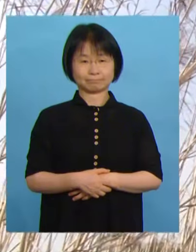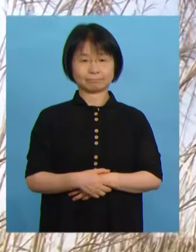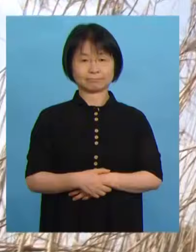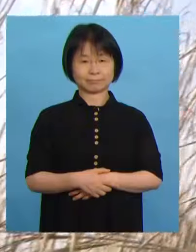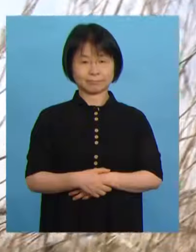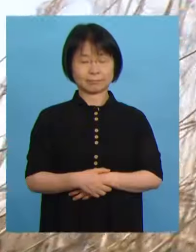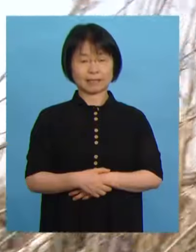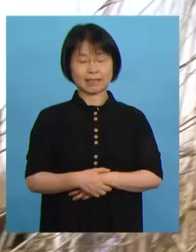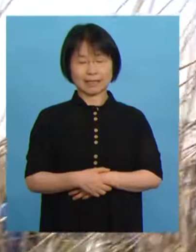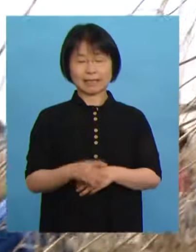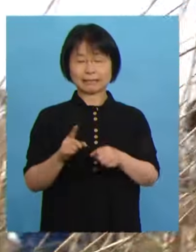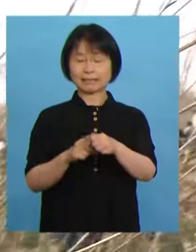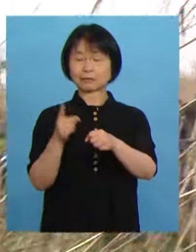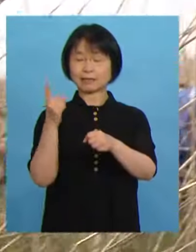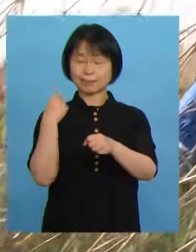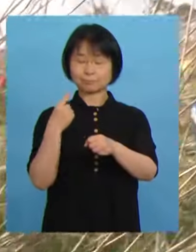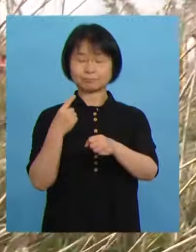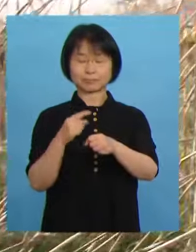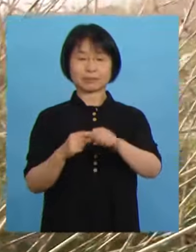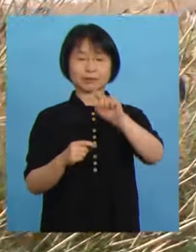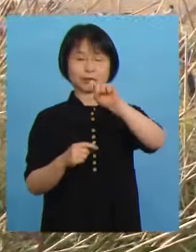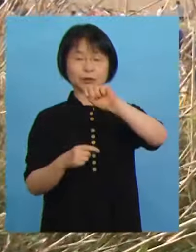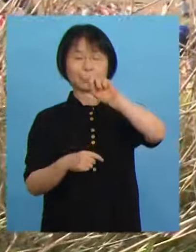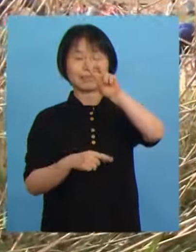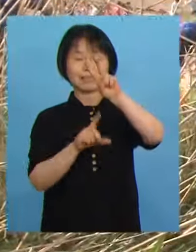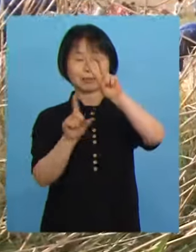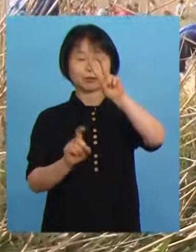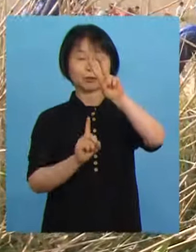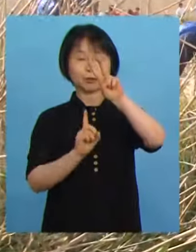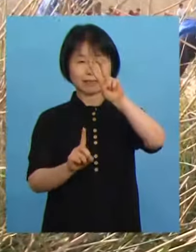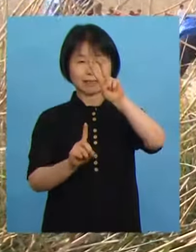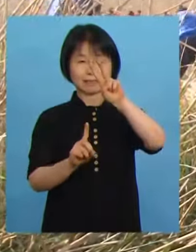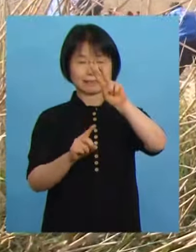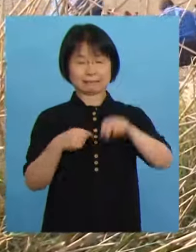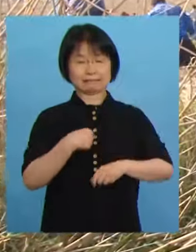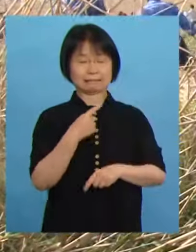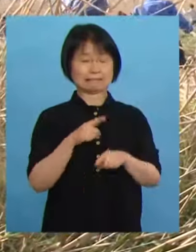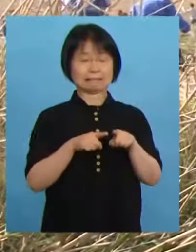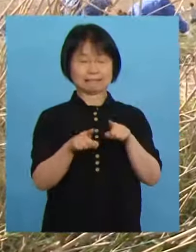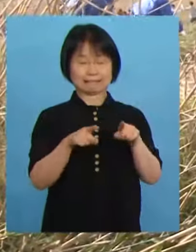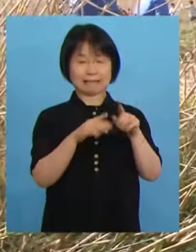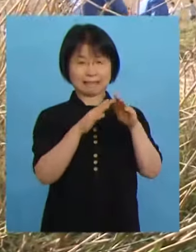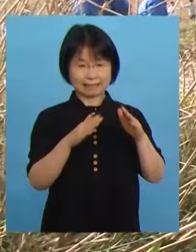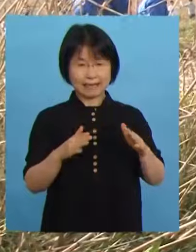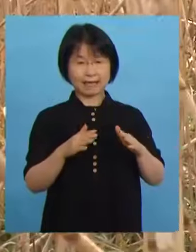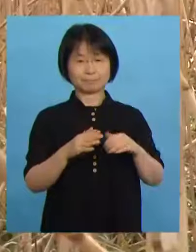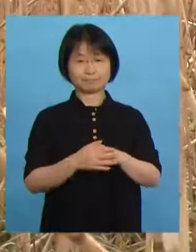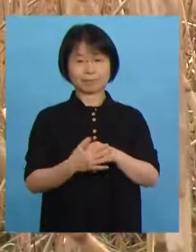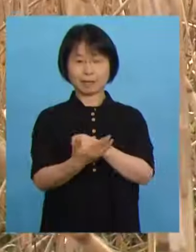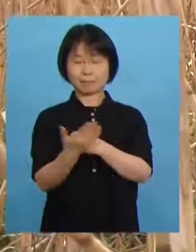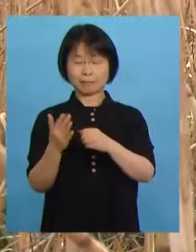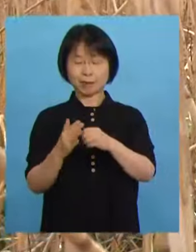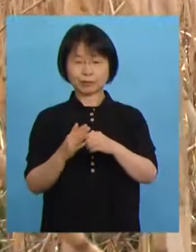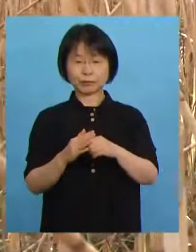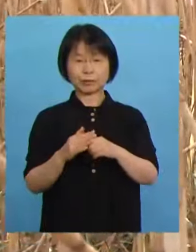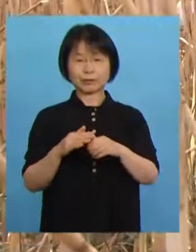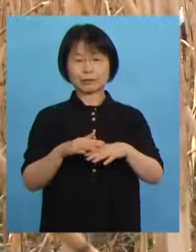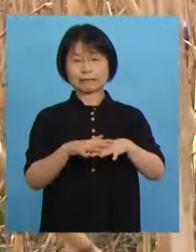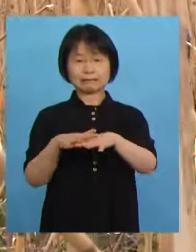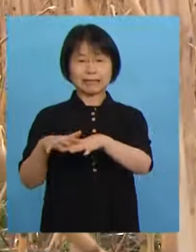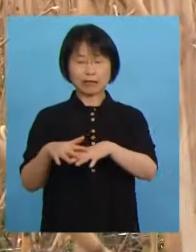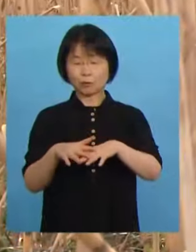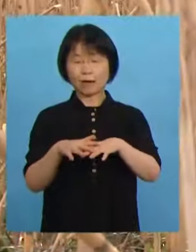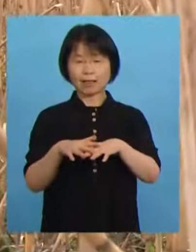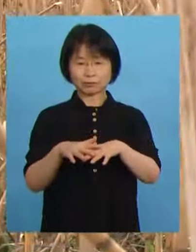い、ヨシ狩りは昨年12月1日に伊波町自治会やヨシで琵琶湖を守るネットワークの協力